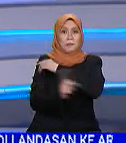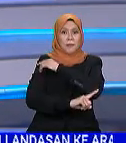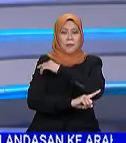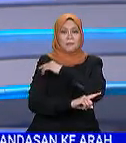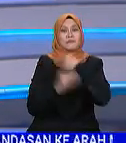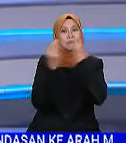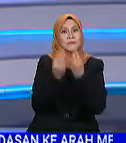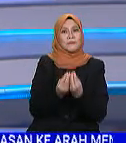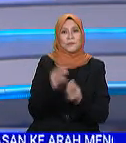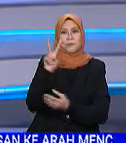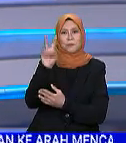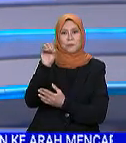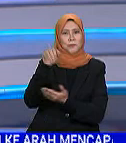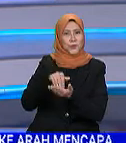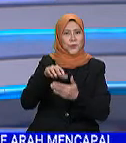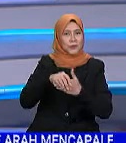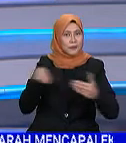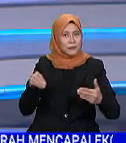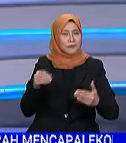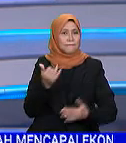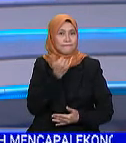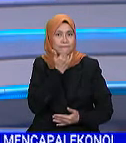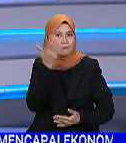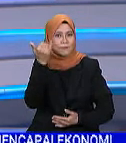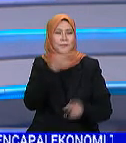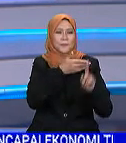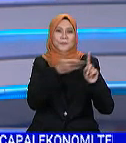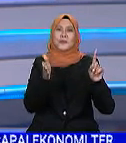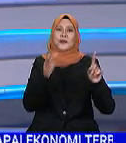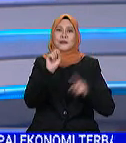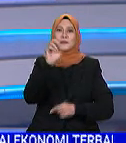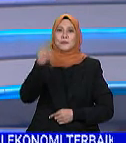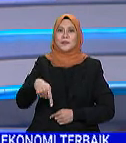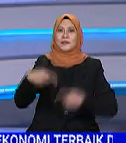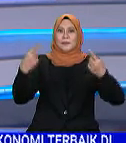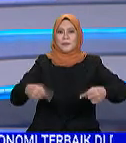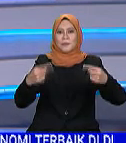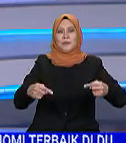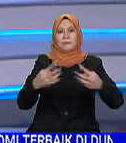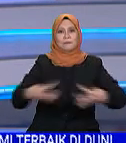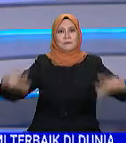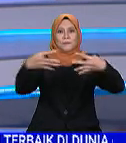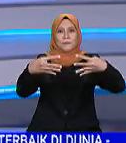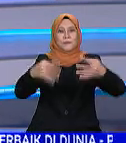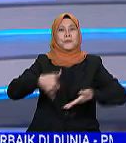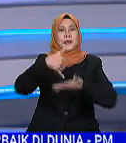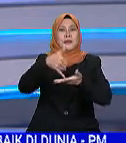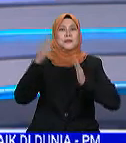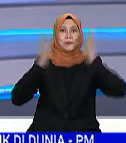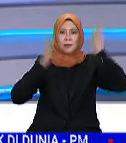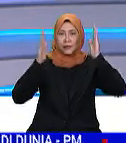berjumlah 20 Ringgit susulan isu berkaitan pelanggaran e-shopping semacam perlawanan separuh akhir pertama piala Malaysia